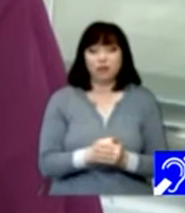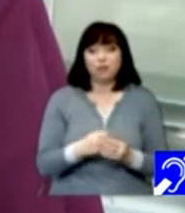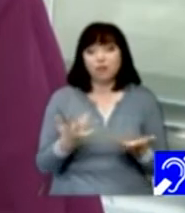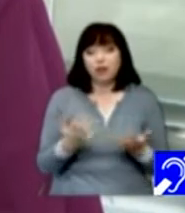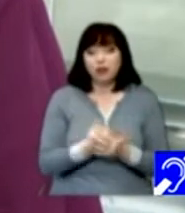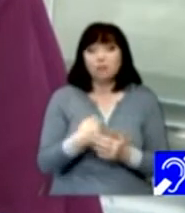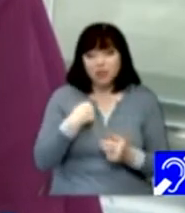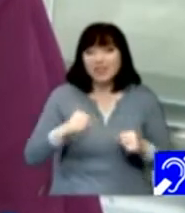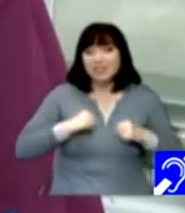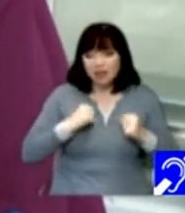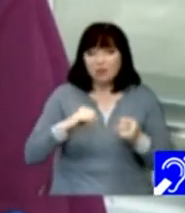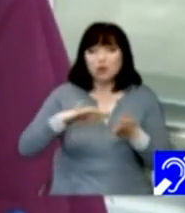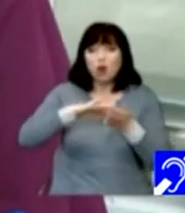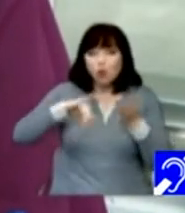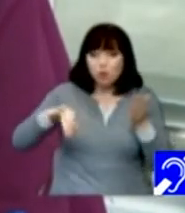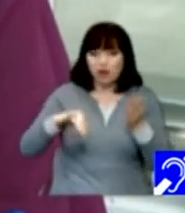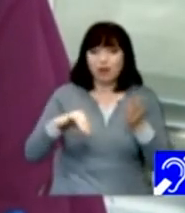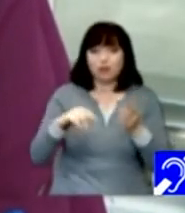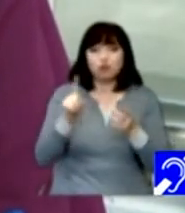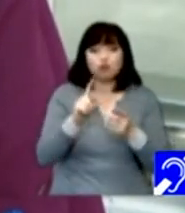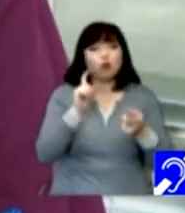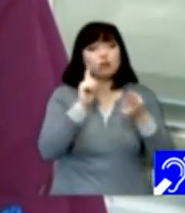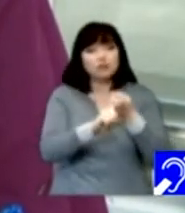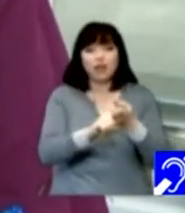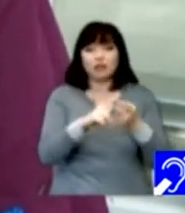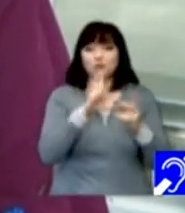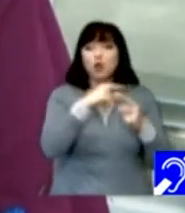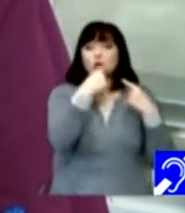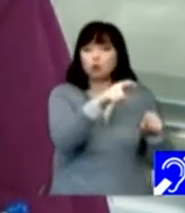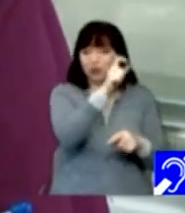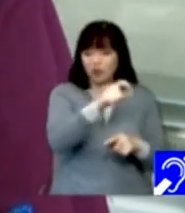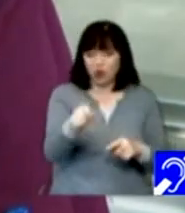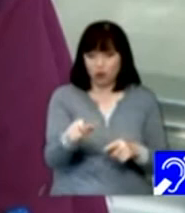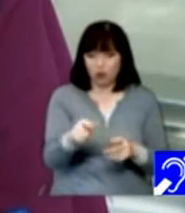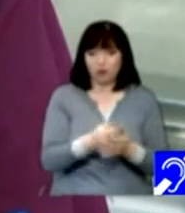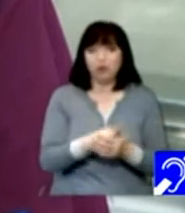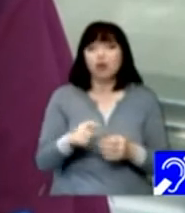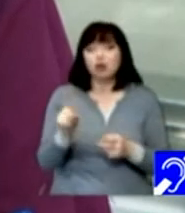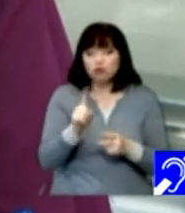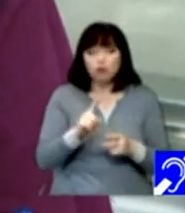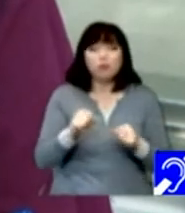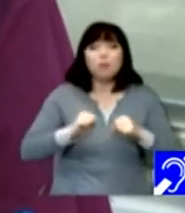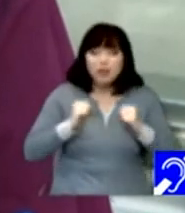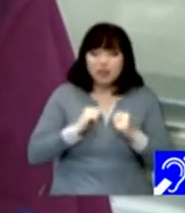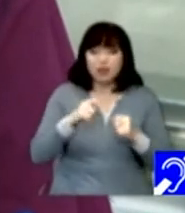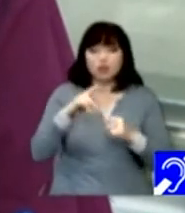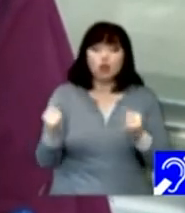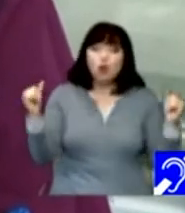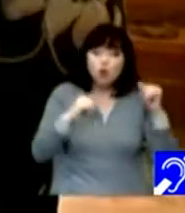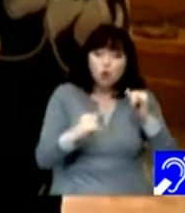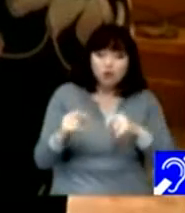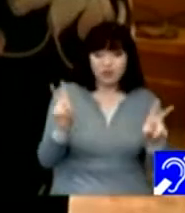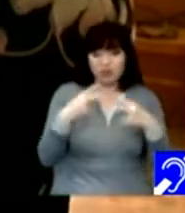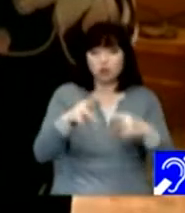excludem, ne stăruim la maxim să excludem contactele cu persoanele străine, să prevenim venirea în familia careva musafiri, careva